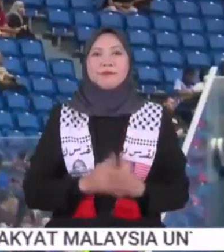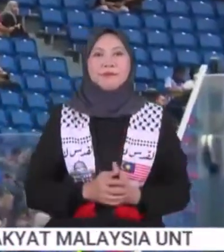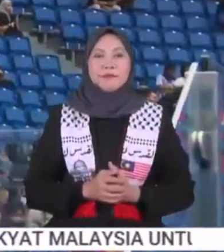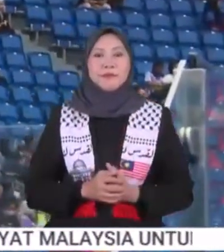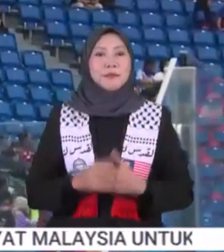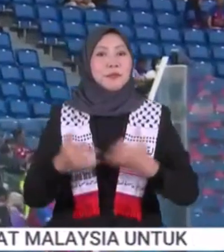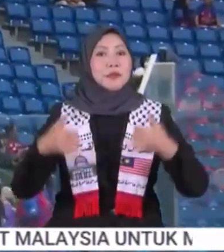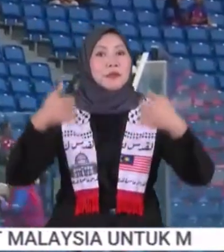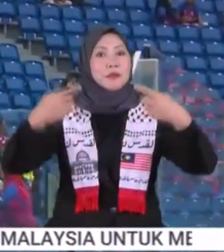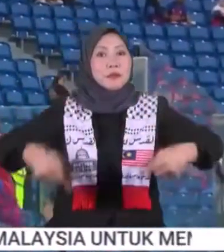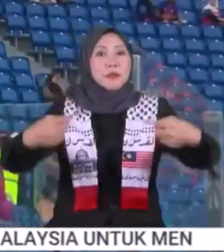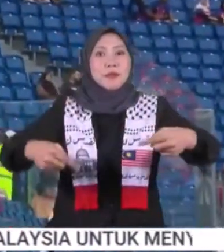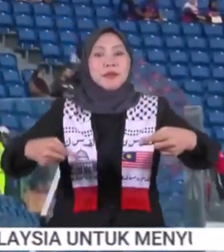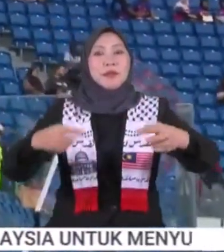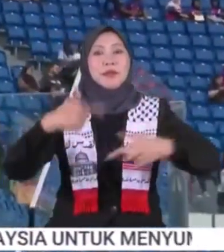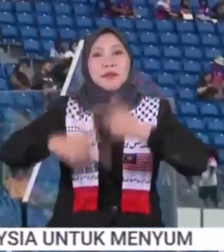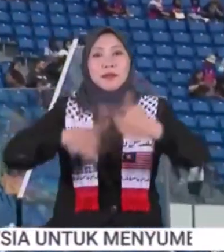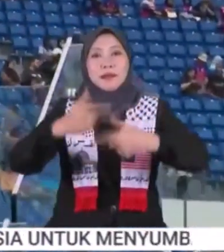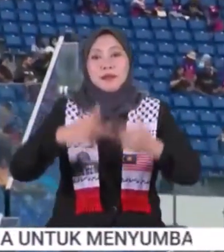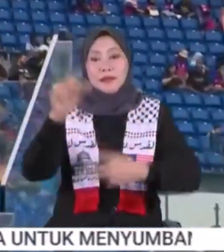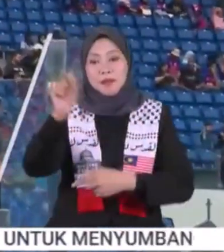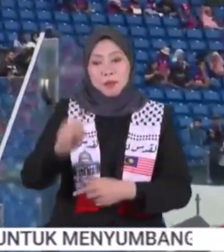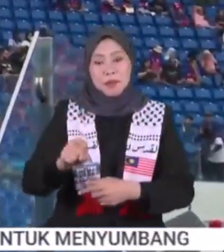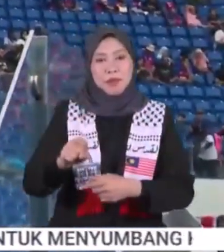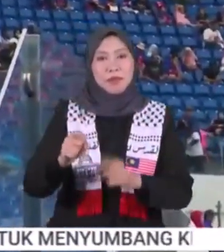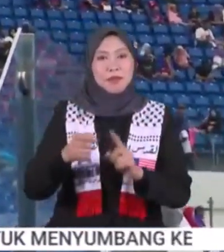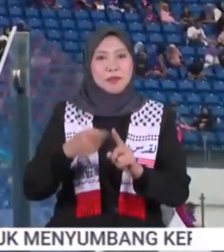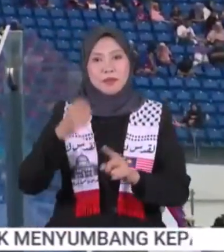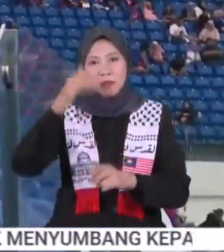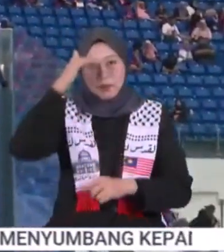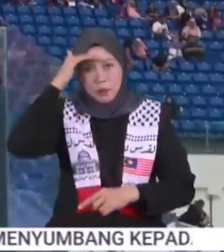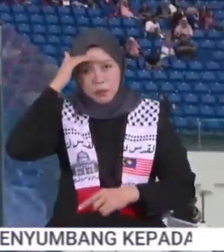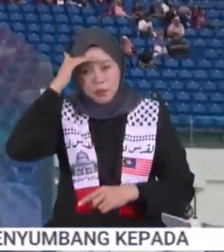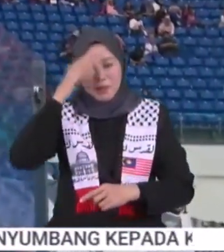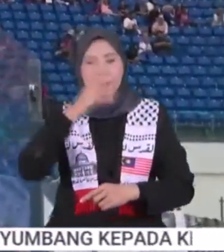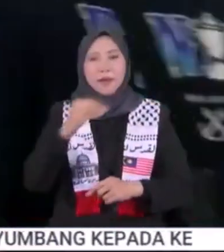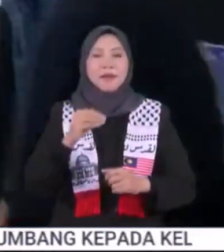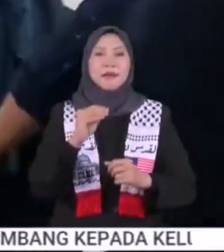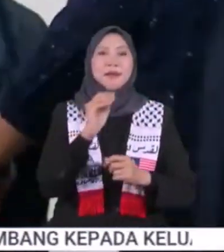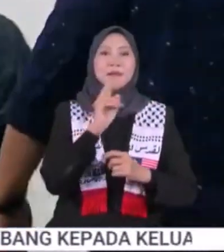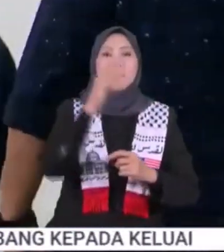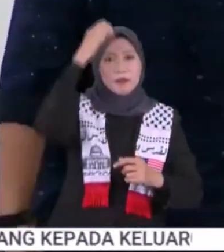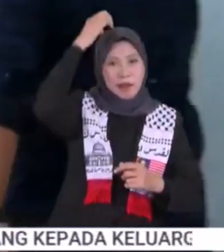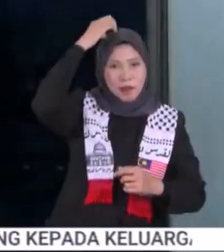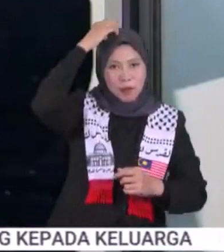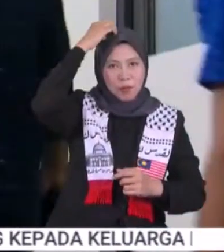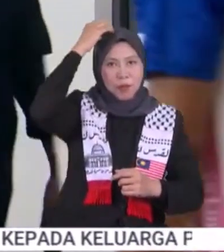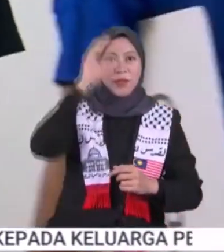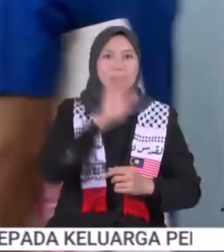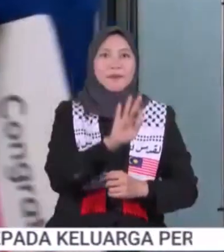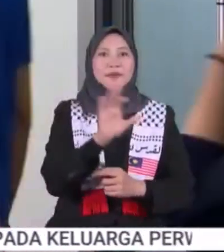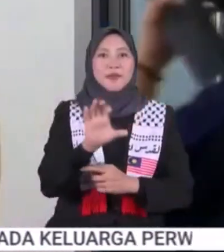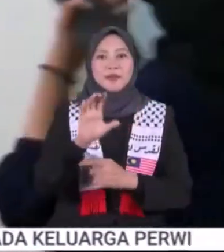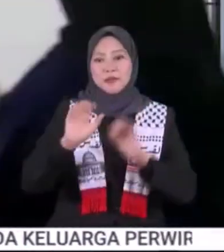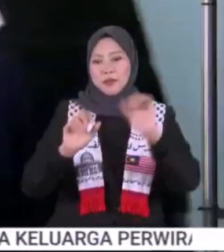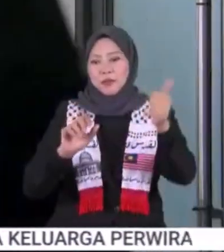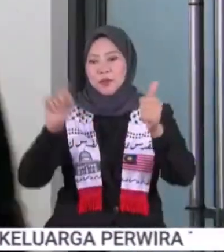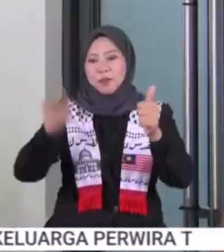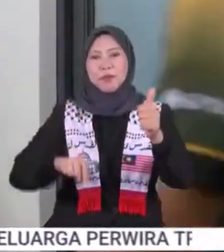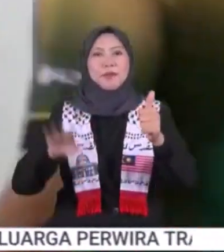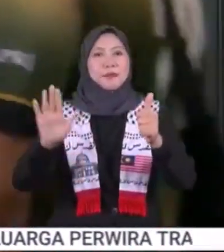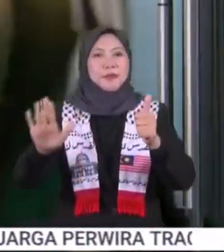Piala Sumbangsih antara juara Liga Super 2023 Johor Darul Takzim JDT dan naib juara Selangor FC dijadual pada 10 Mei ini.